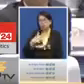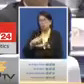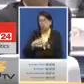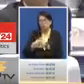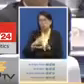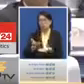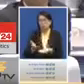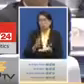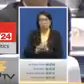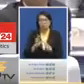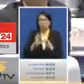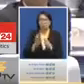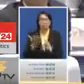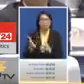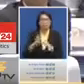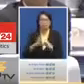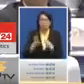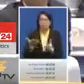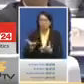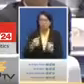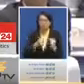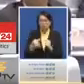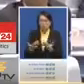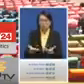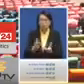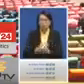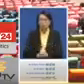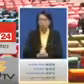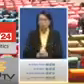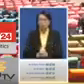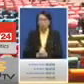ครับเชิญต่อครับ